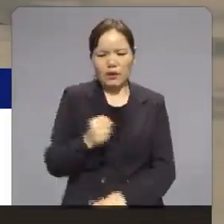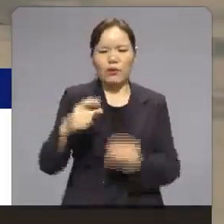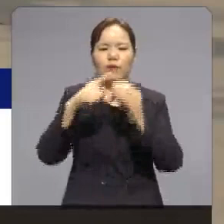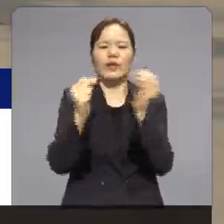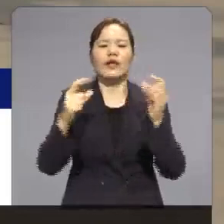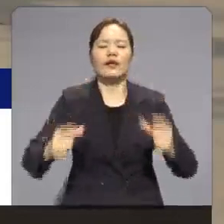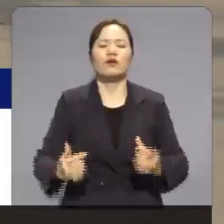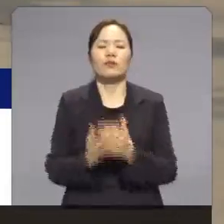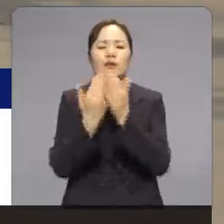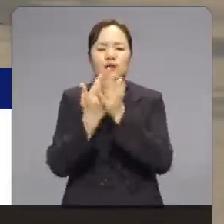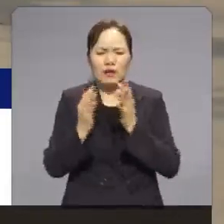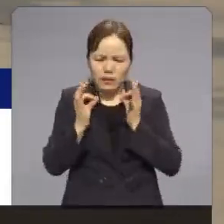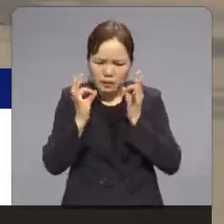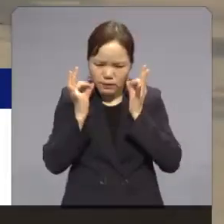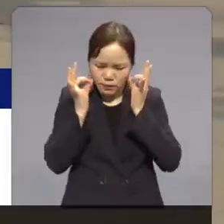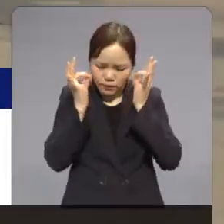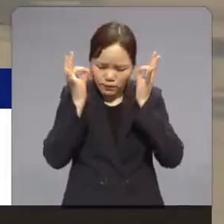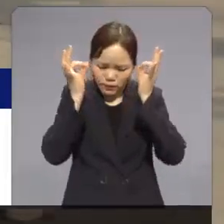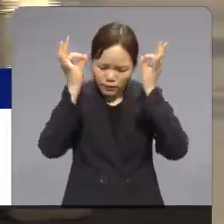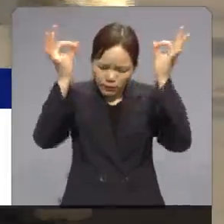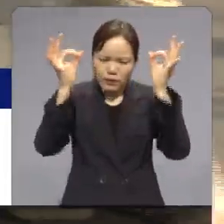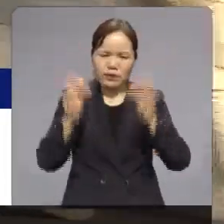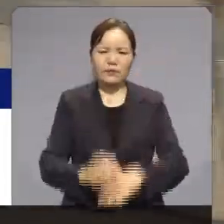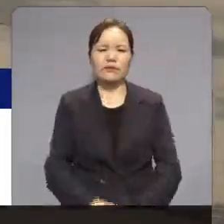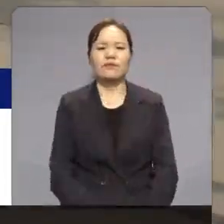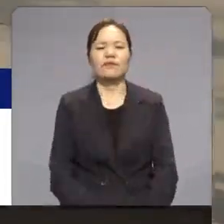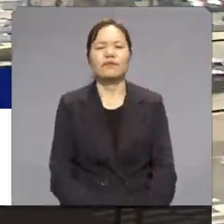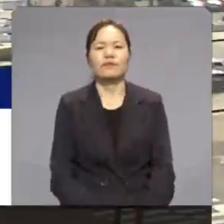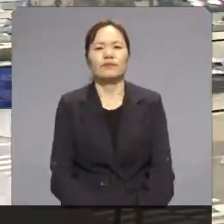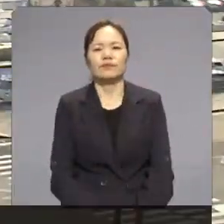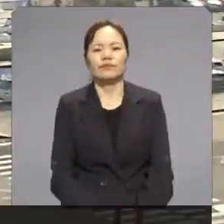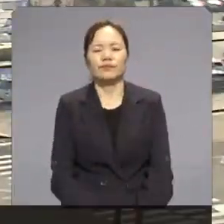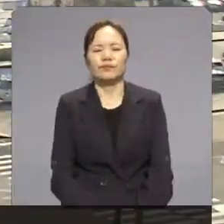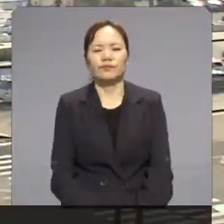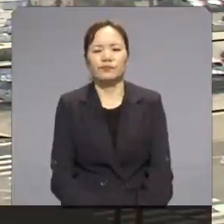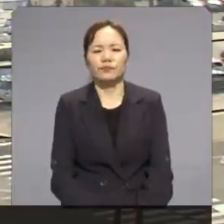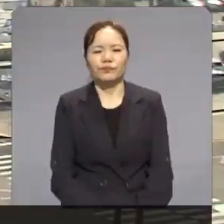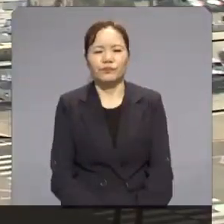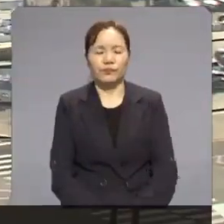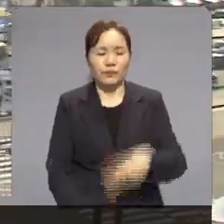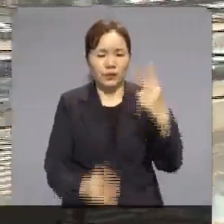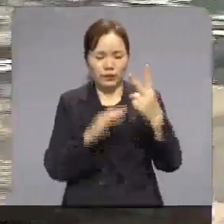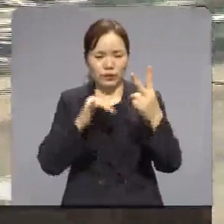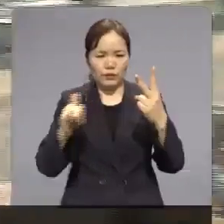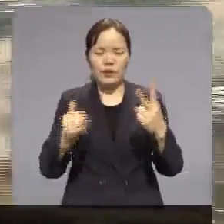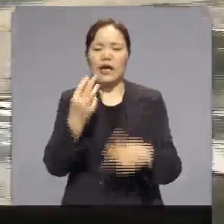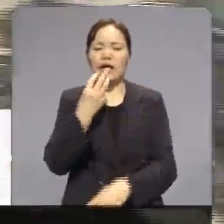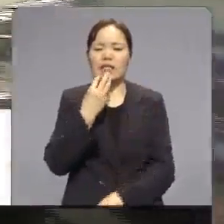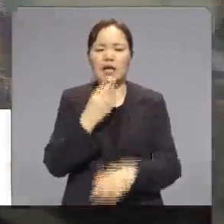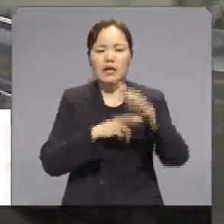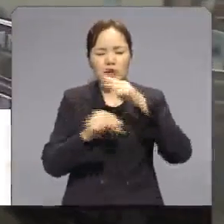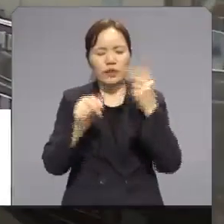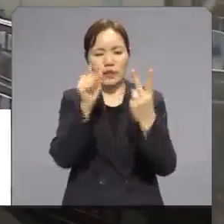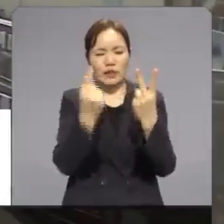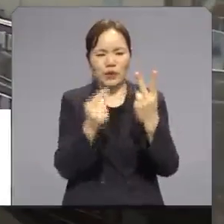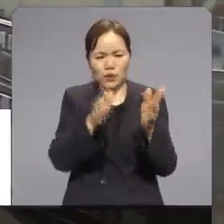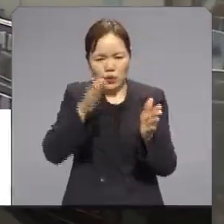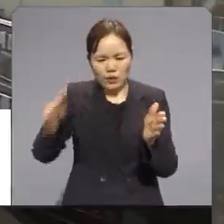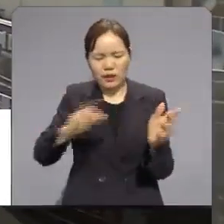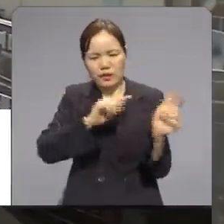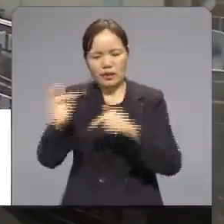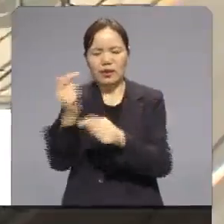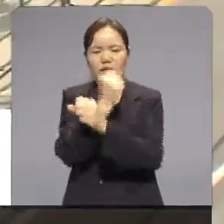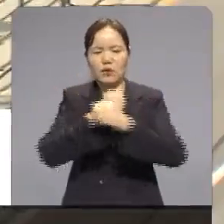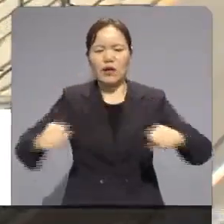발전에 최선을 다하고 이바지하겠습니다. 두 후보는 서울 지하철 2호선 연장 등